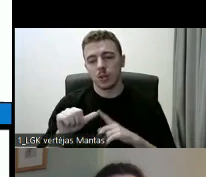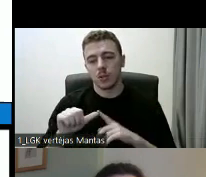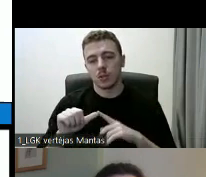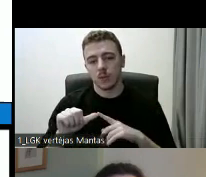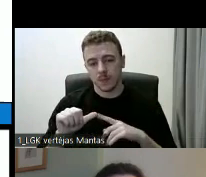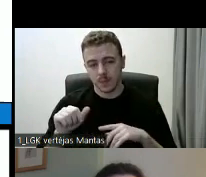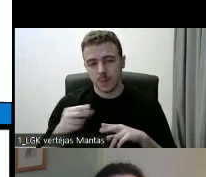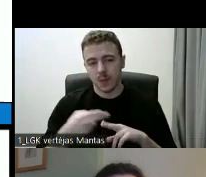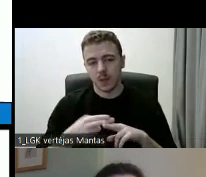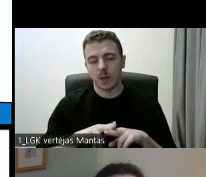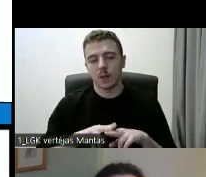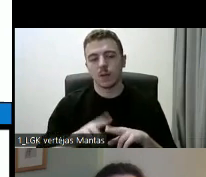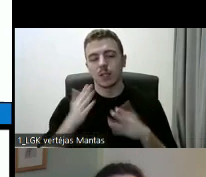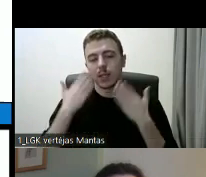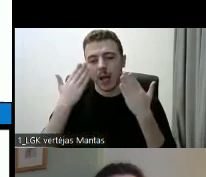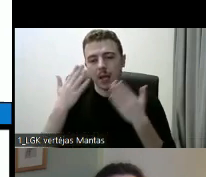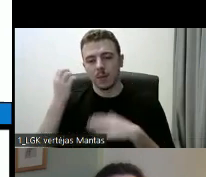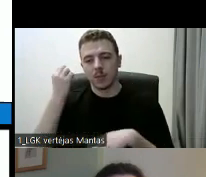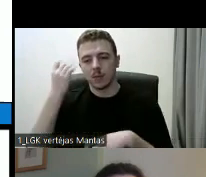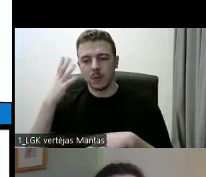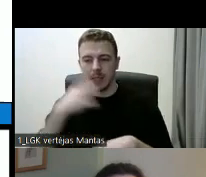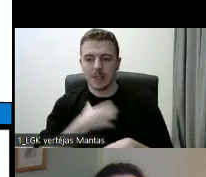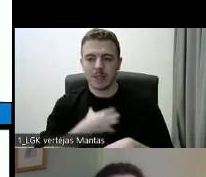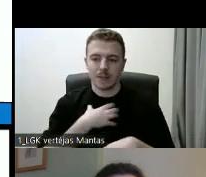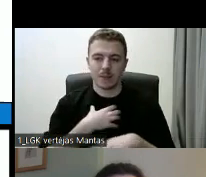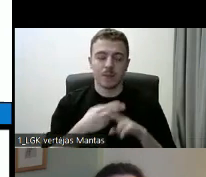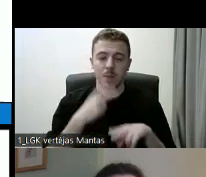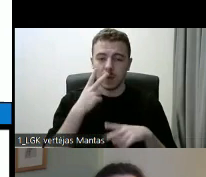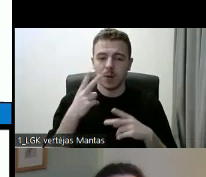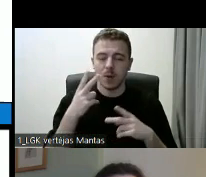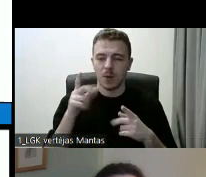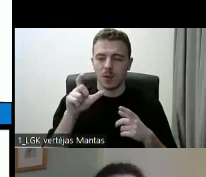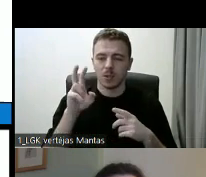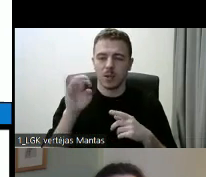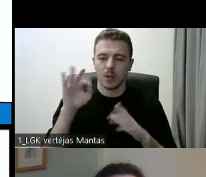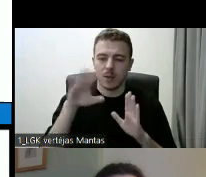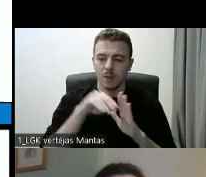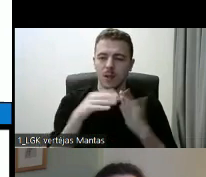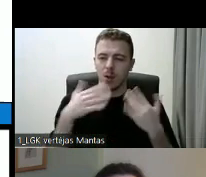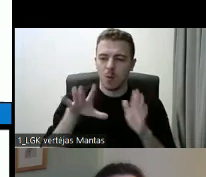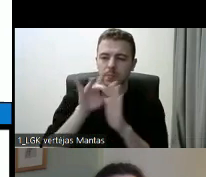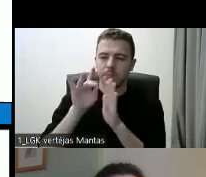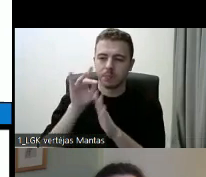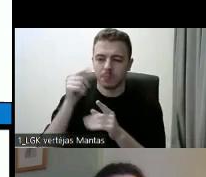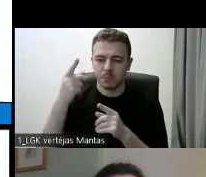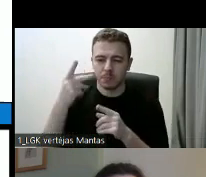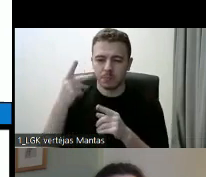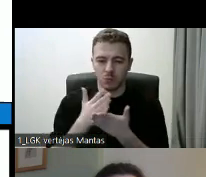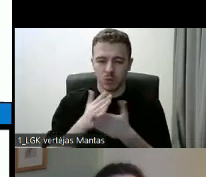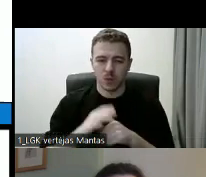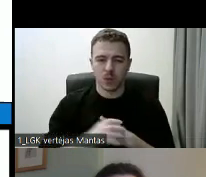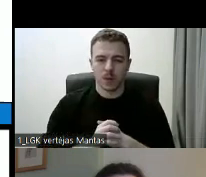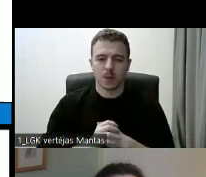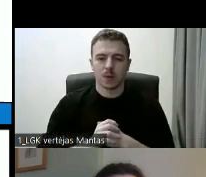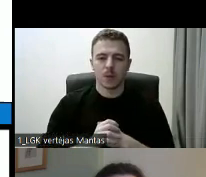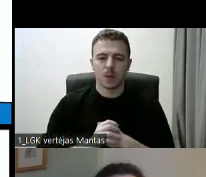yra skaitimas ir supratimas. Tai matau iš pokalbių lango, kad jūs jau išsirinkote